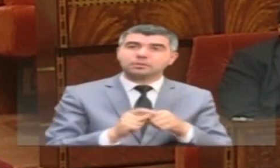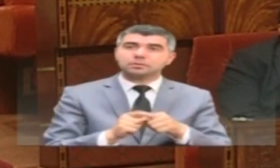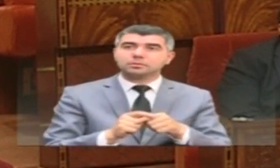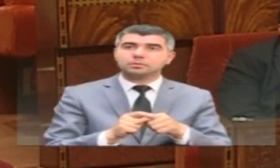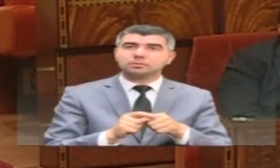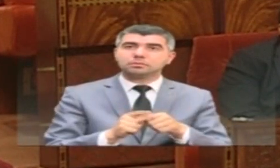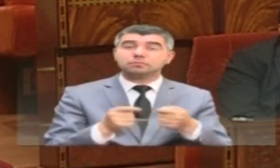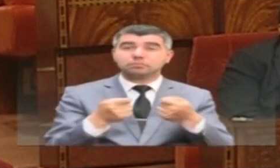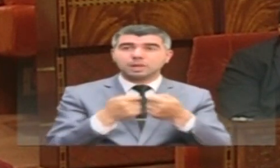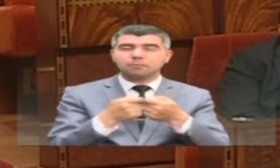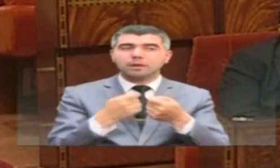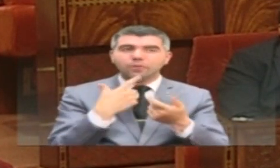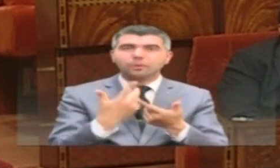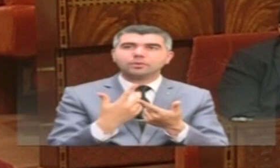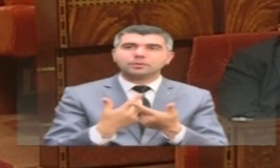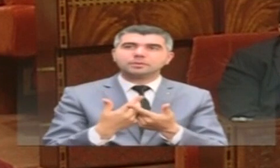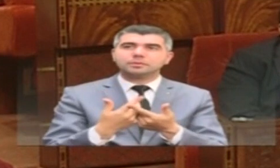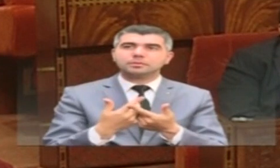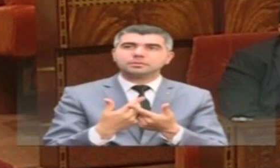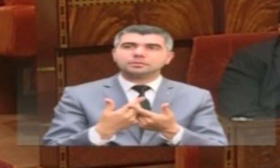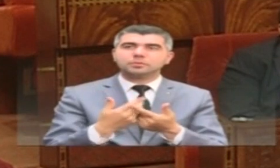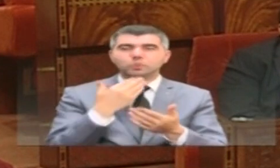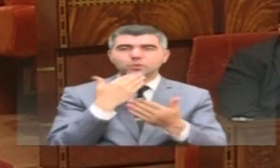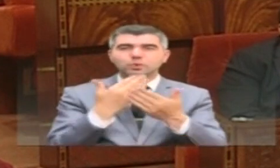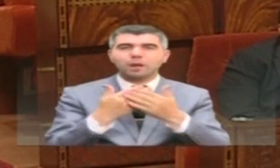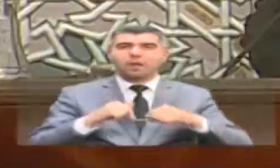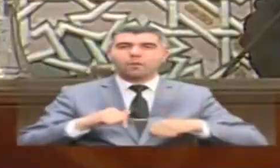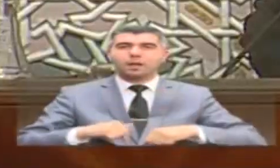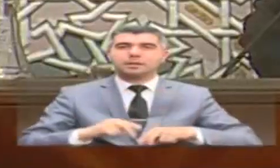ولكن في نفس الوقت شكرا سيد الوزير على التوضيح.